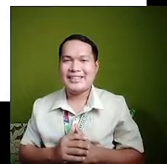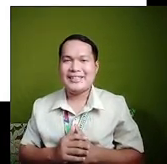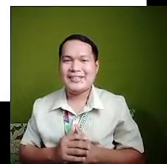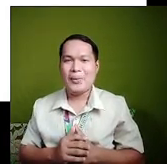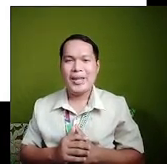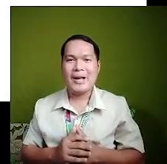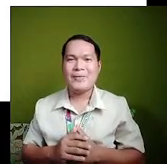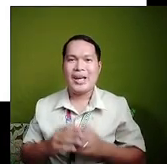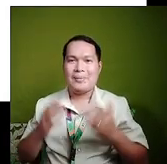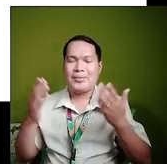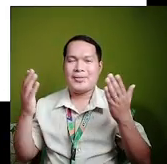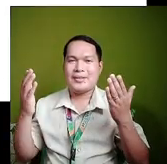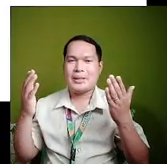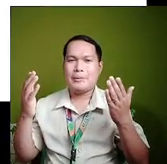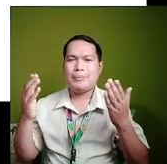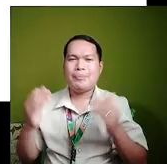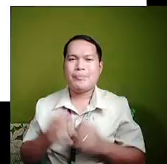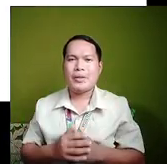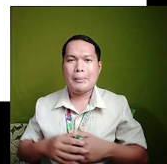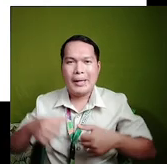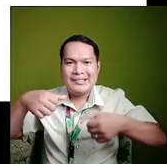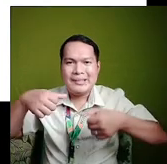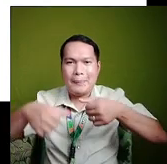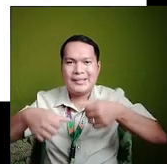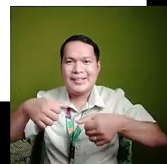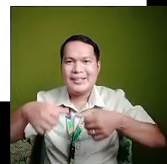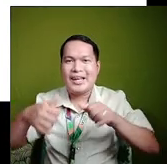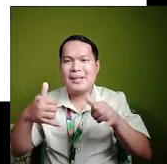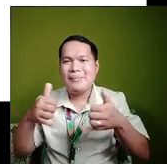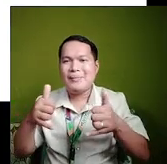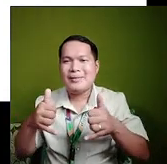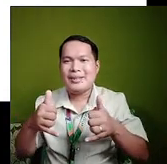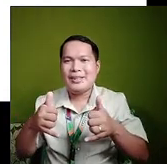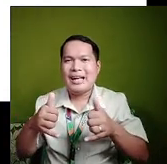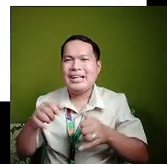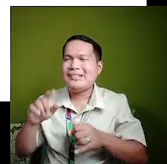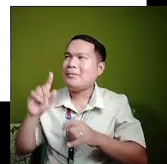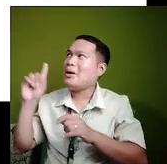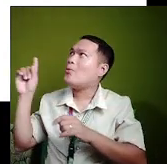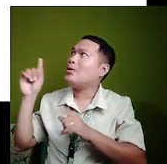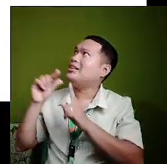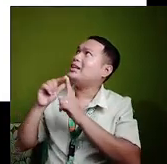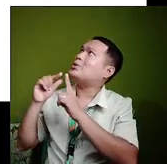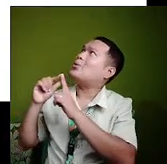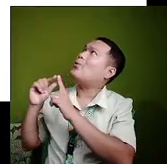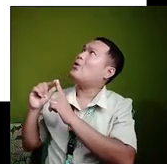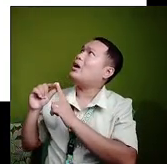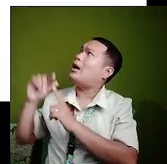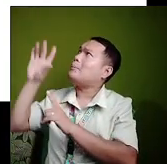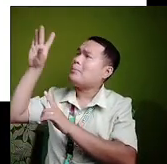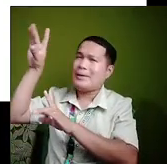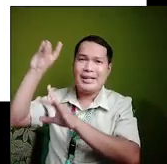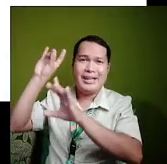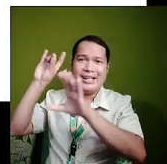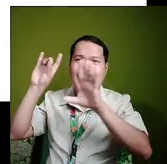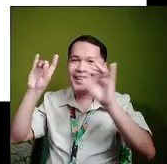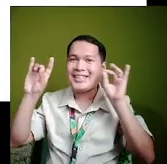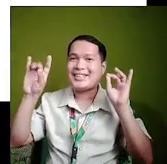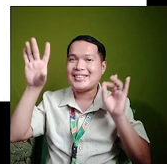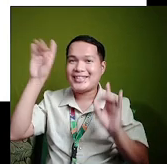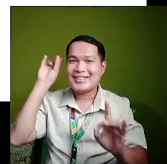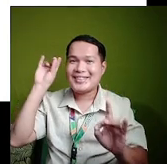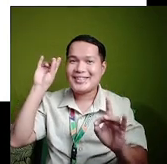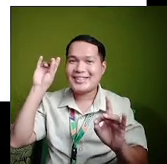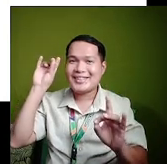So, we have games. Para sa puzzle game, alin sa mga words na ito ang pipiliin